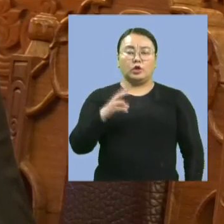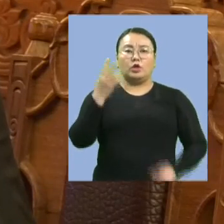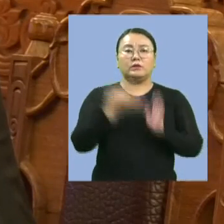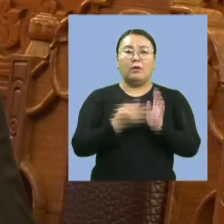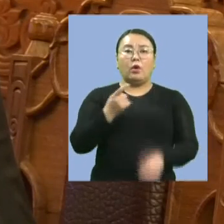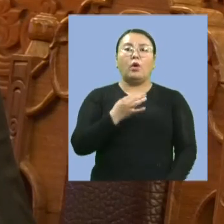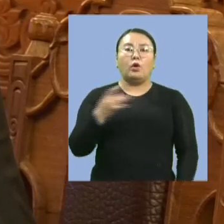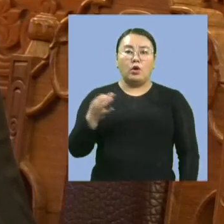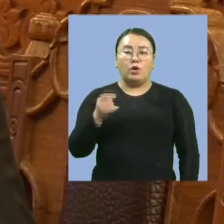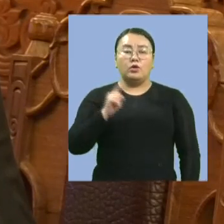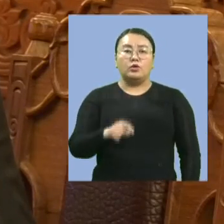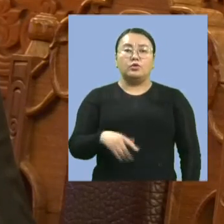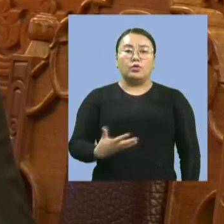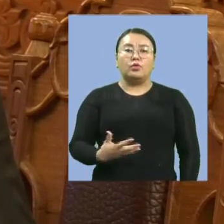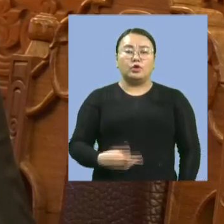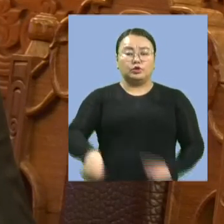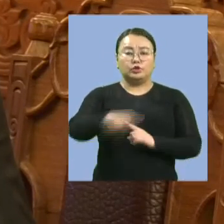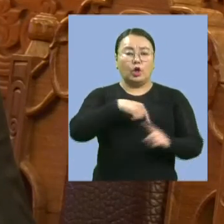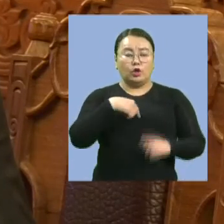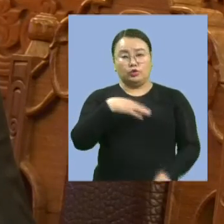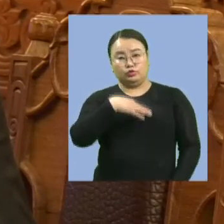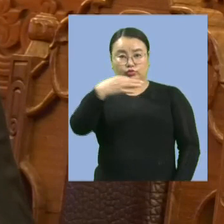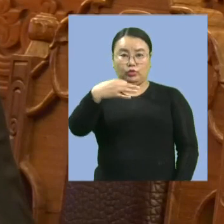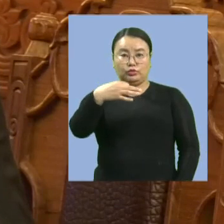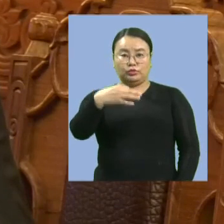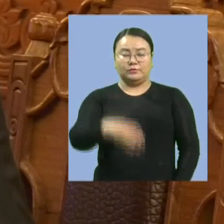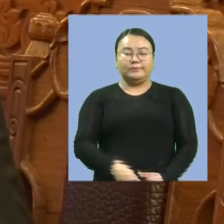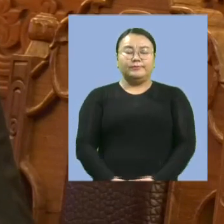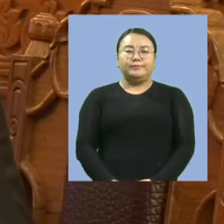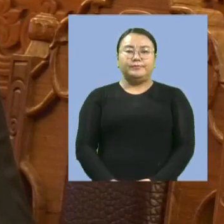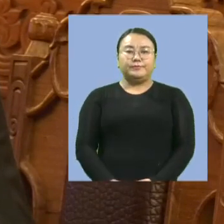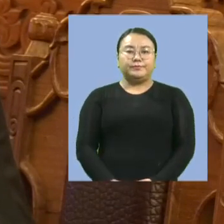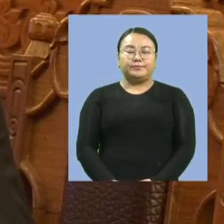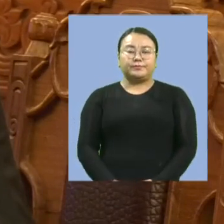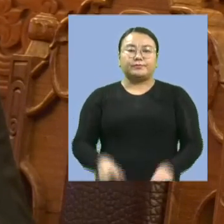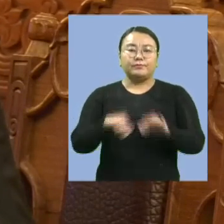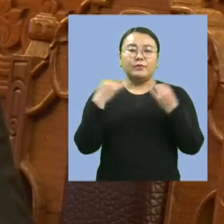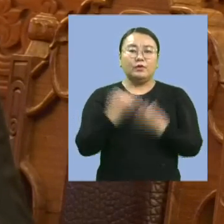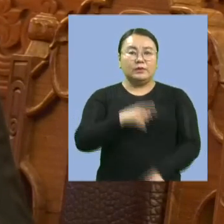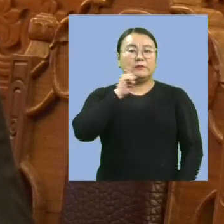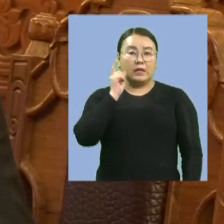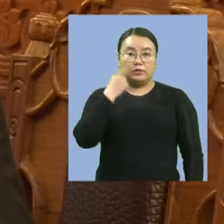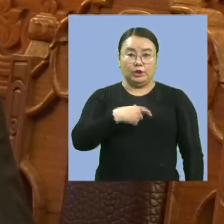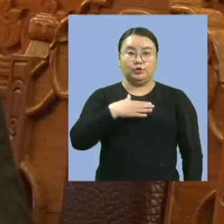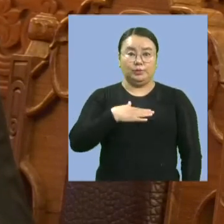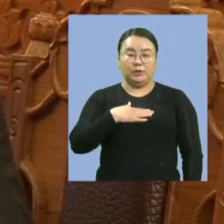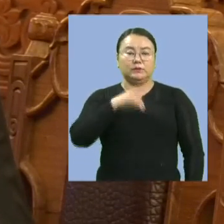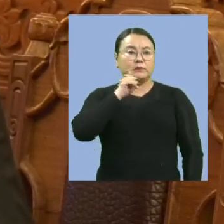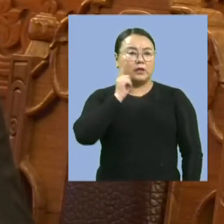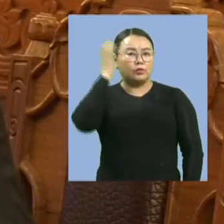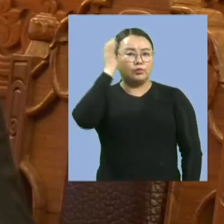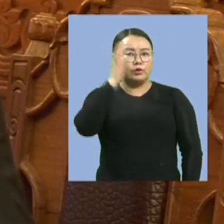онд бол 28 хорог төлөөлжсэн. Гэхдээ энэ бол зөвхөн одоо тойргоо сонгогдсон. Гэхдээ их хурлын залуу гишүүний